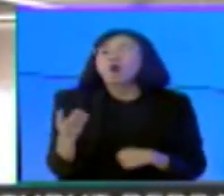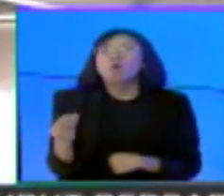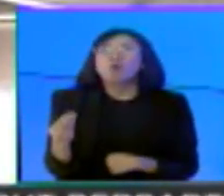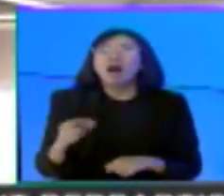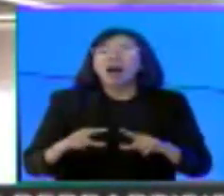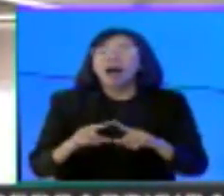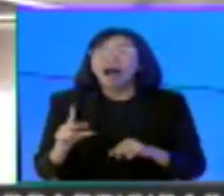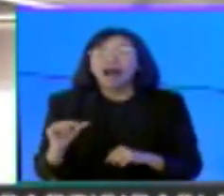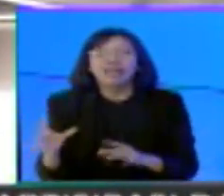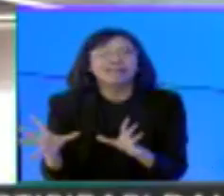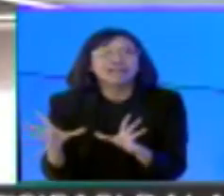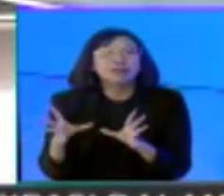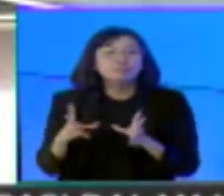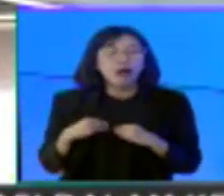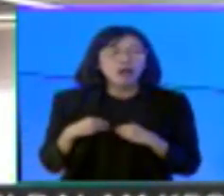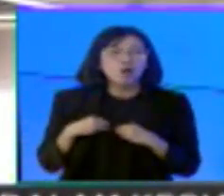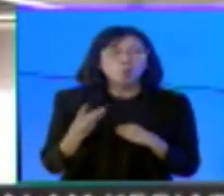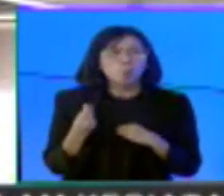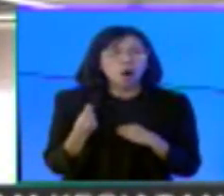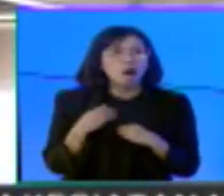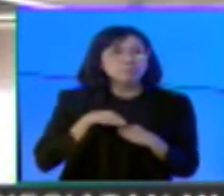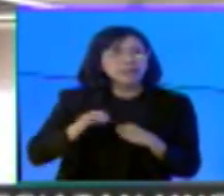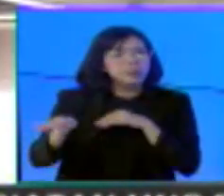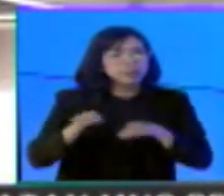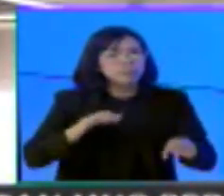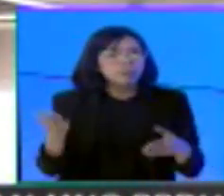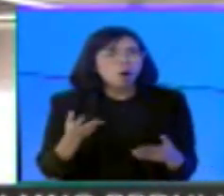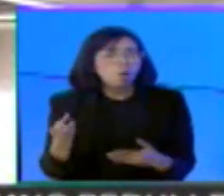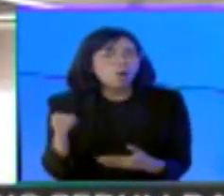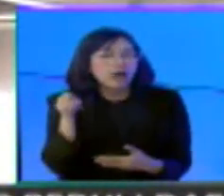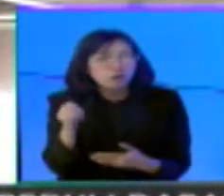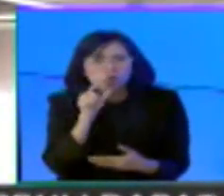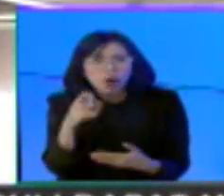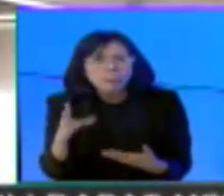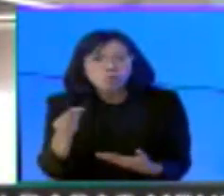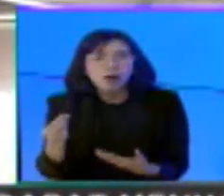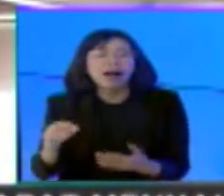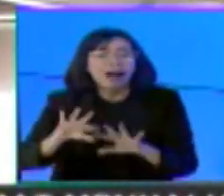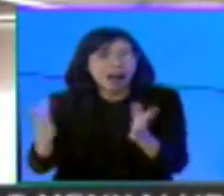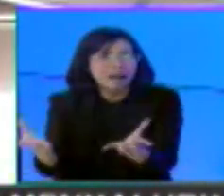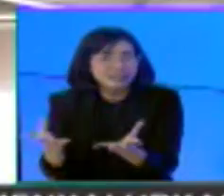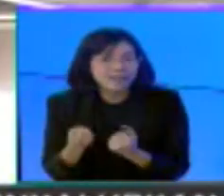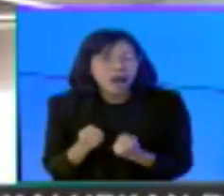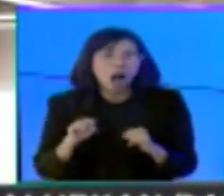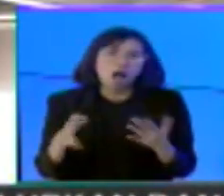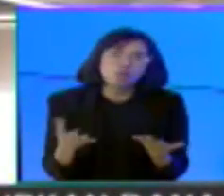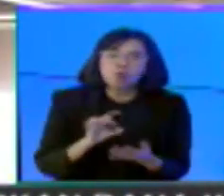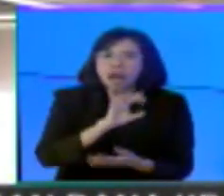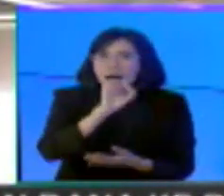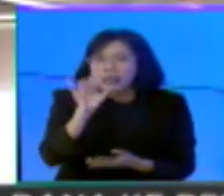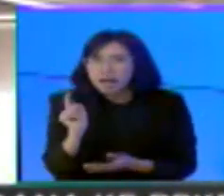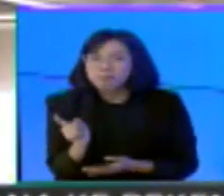dari salah satu tersangka. Apakah aliran dana tersebut merupakan bentuk reward mengingat Ari Sigit bersama dengan istri dan satu keluarga